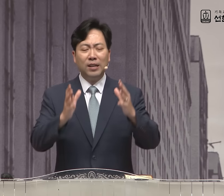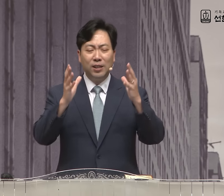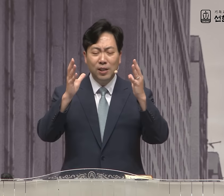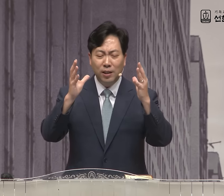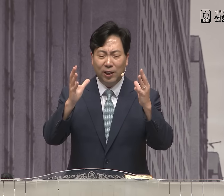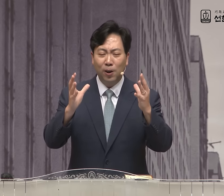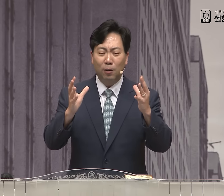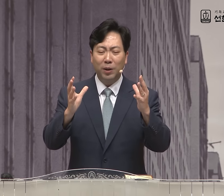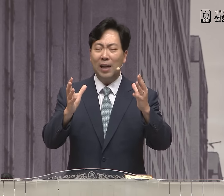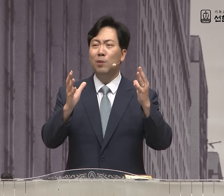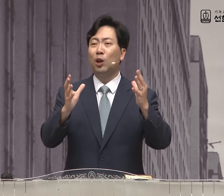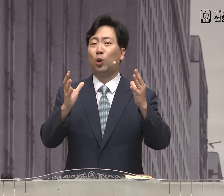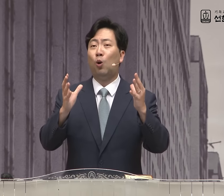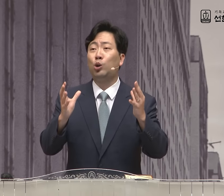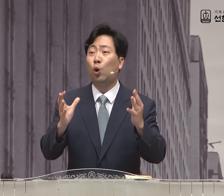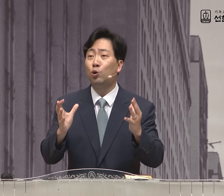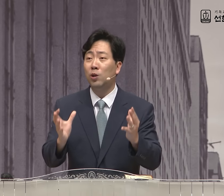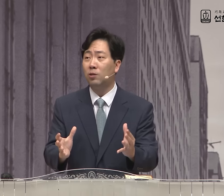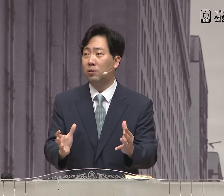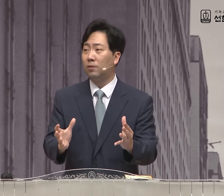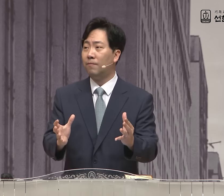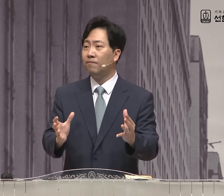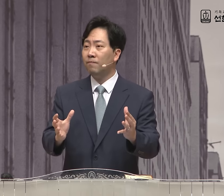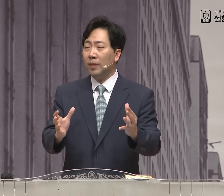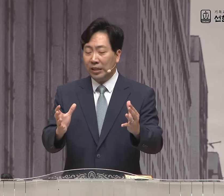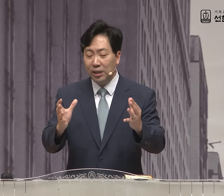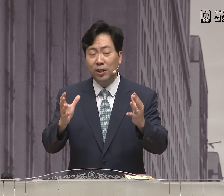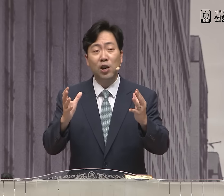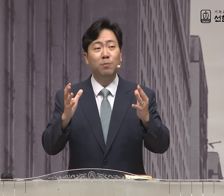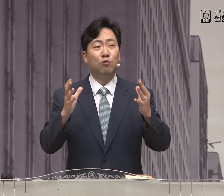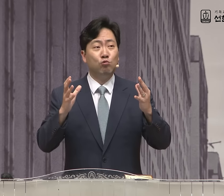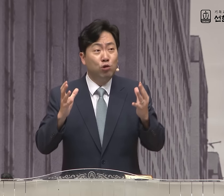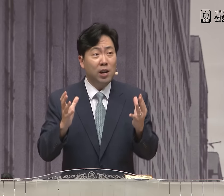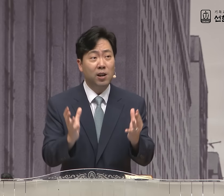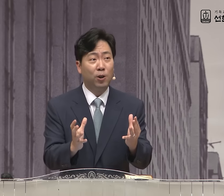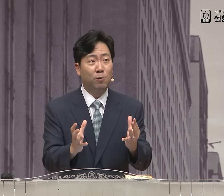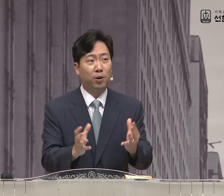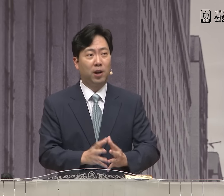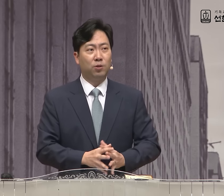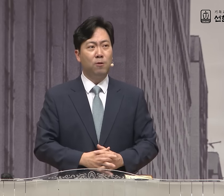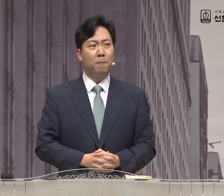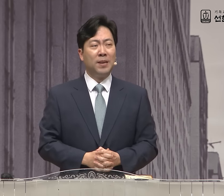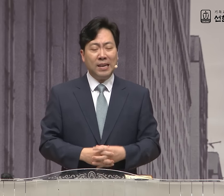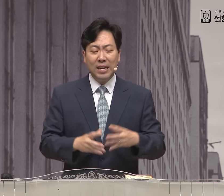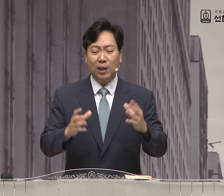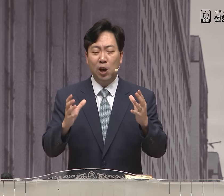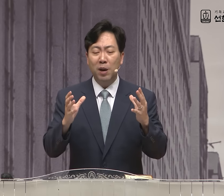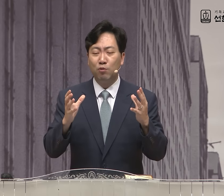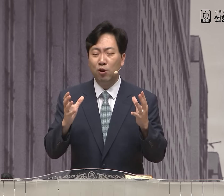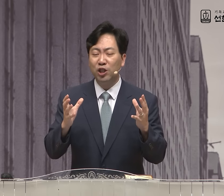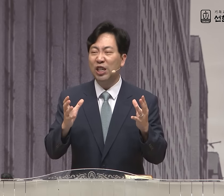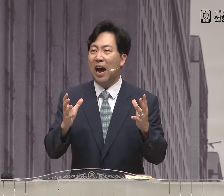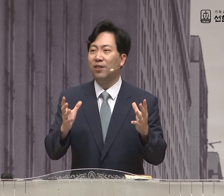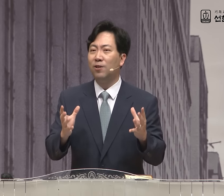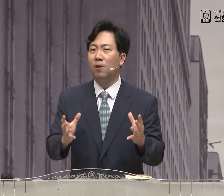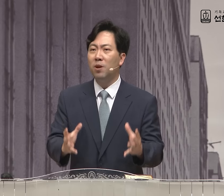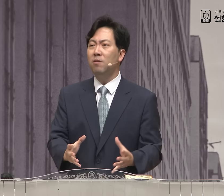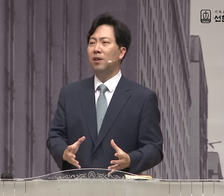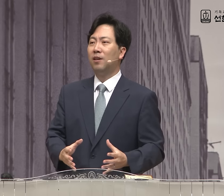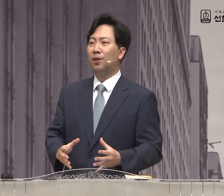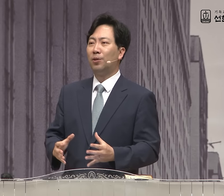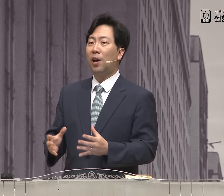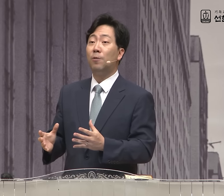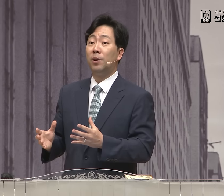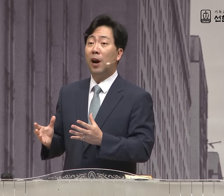어느덧 그 기업이 하나님보다 더 소중해졌어요. 그 기업이 우상이 되어버려가지고 이 기업이 무너지지